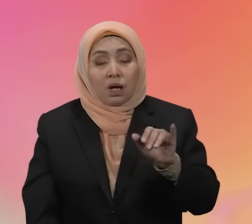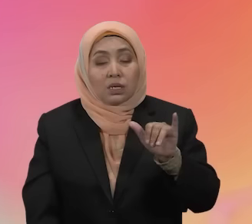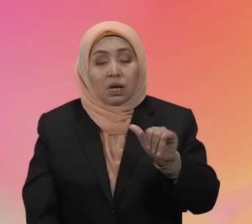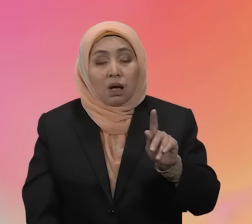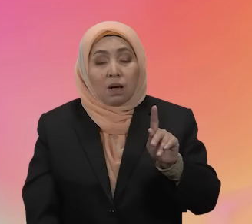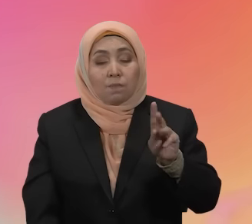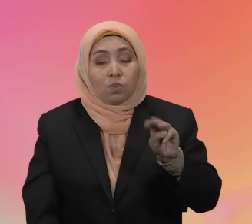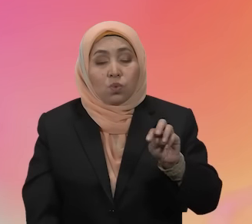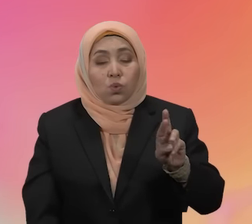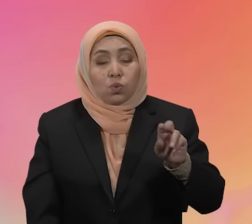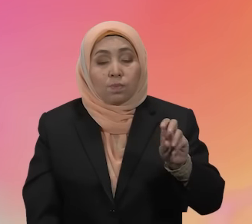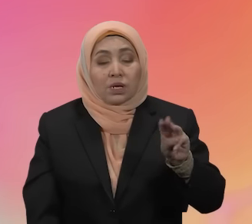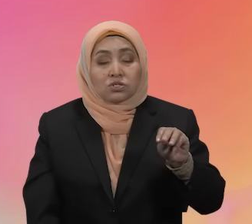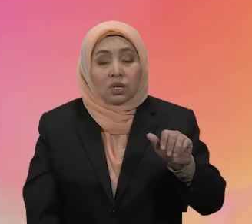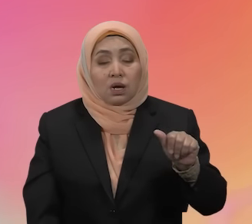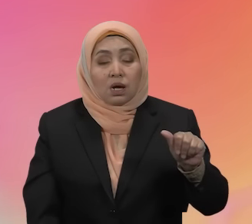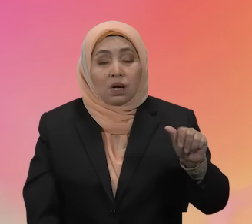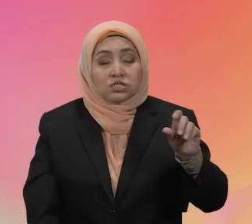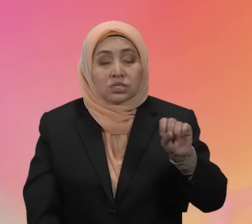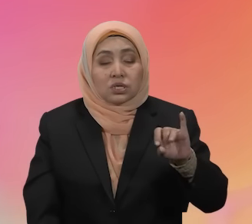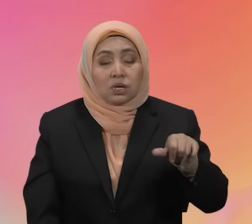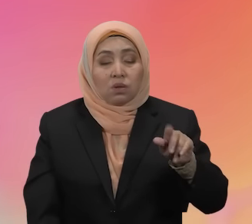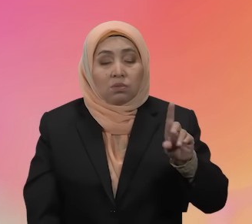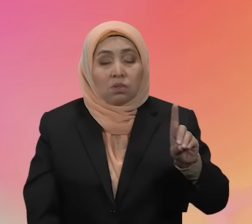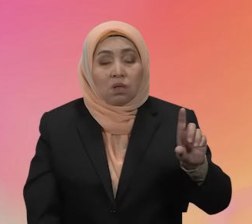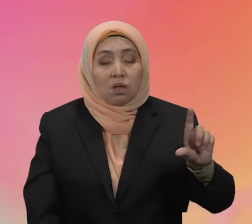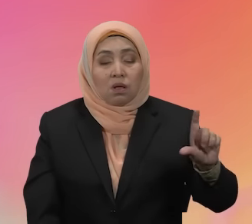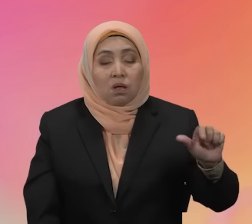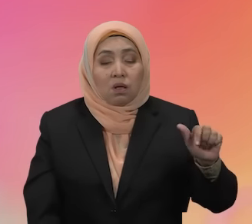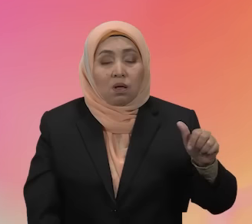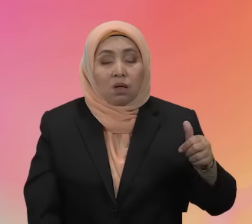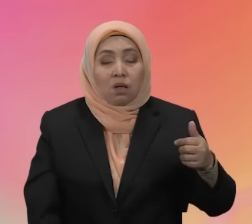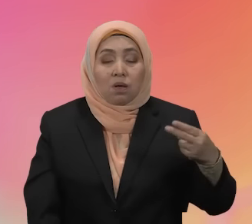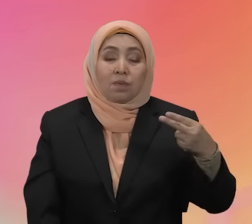إنما يعمر مساجد